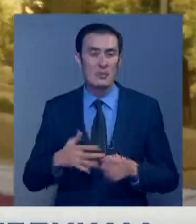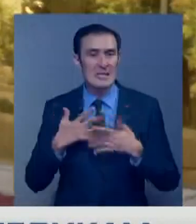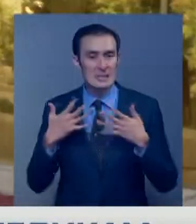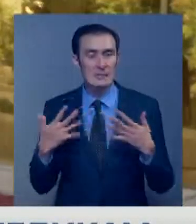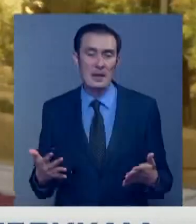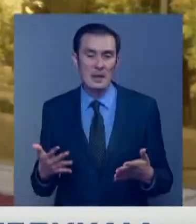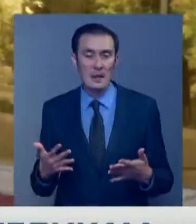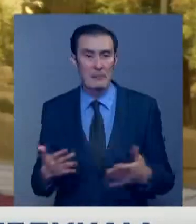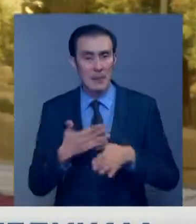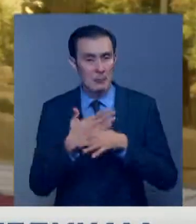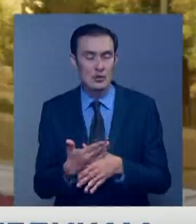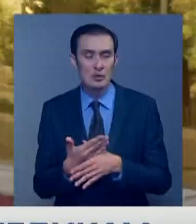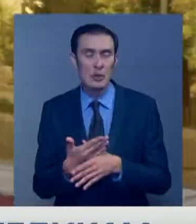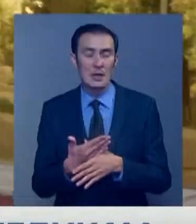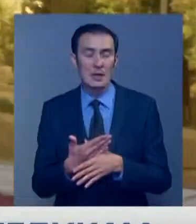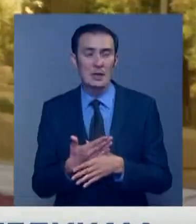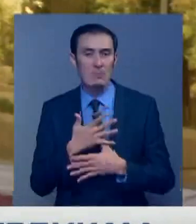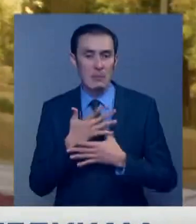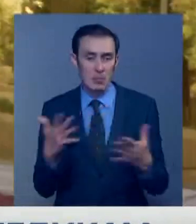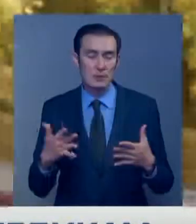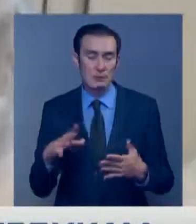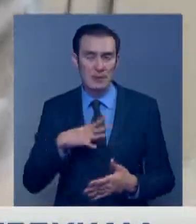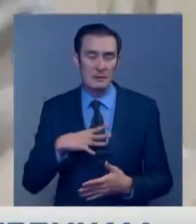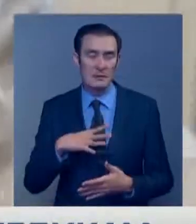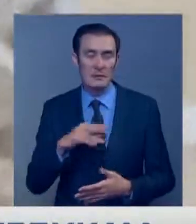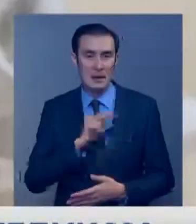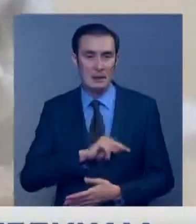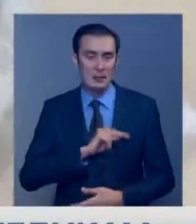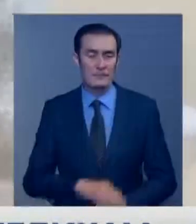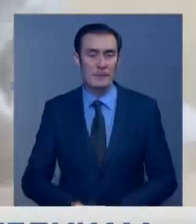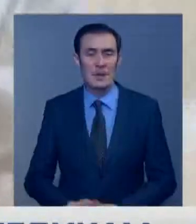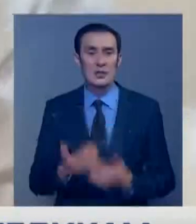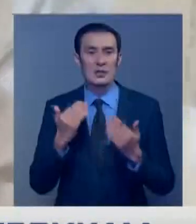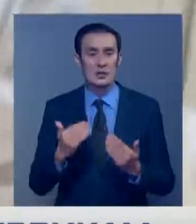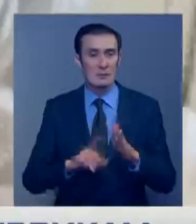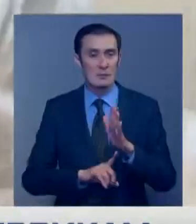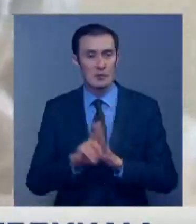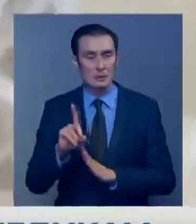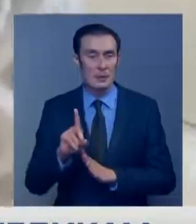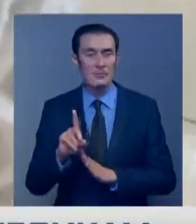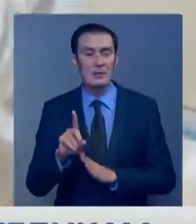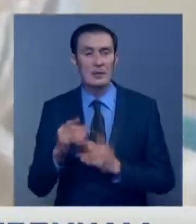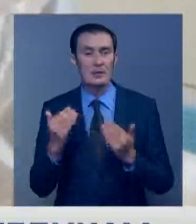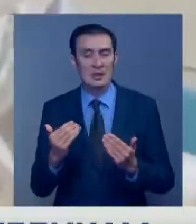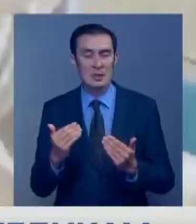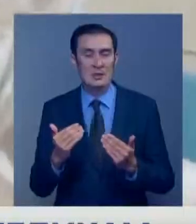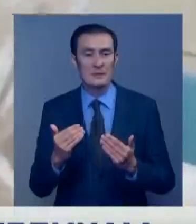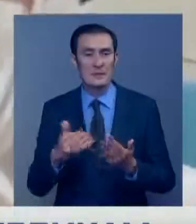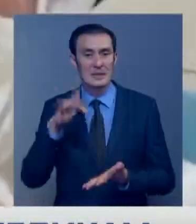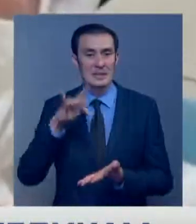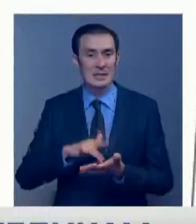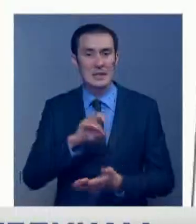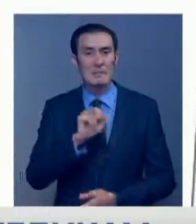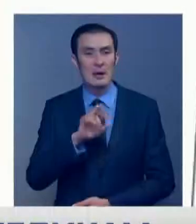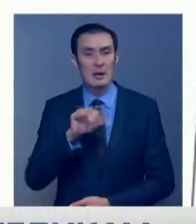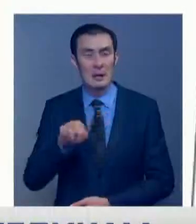их вложить и побыть побольше здесь временем. Ну что ж, наступила очередная смена в триаж в центре